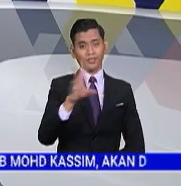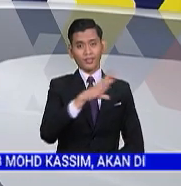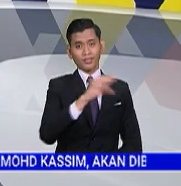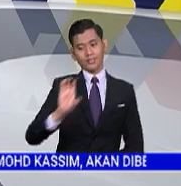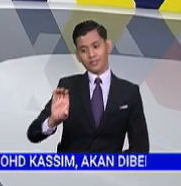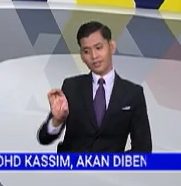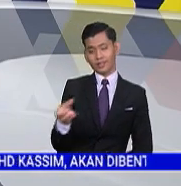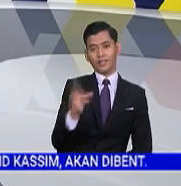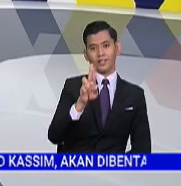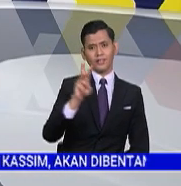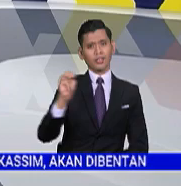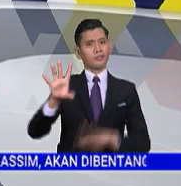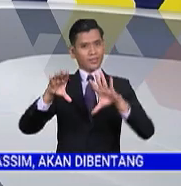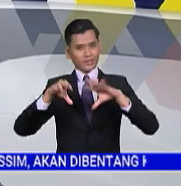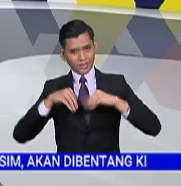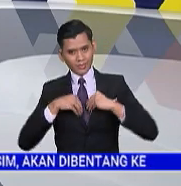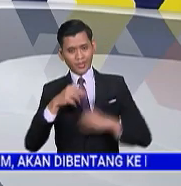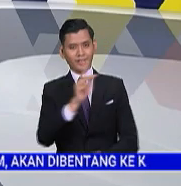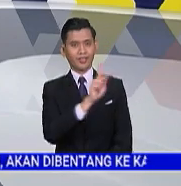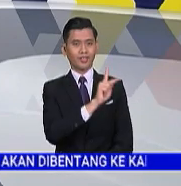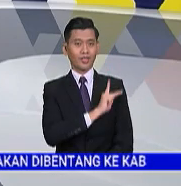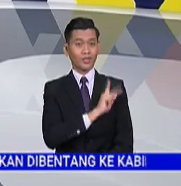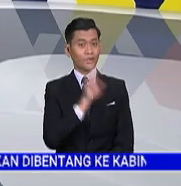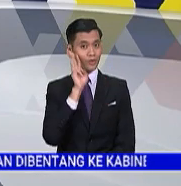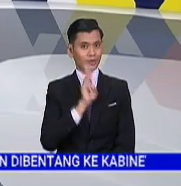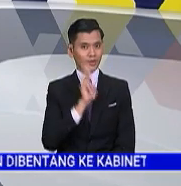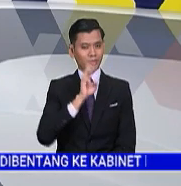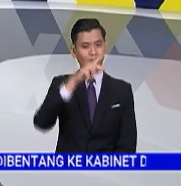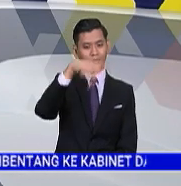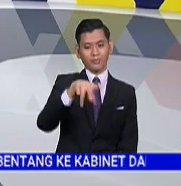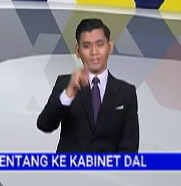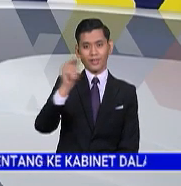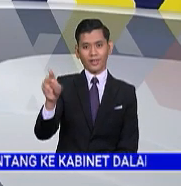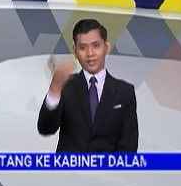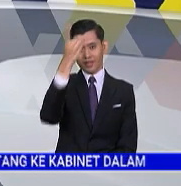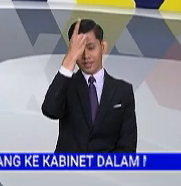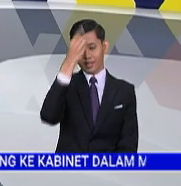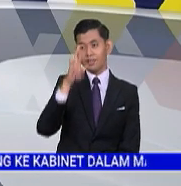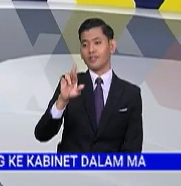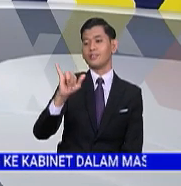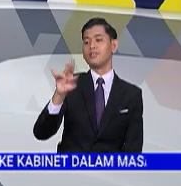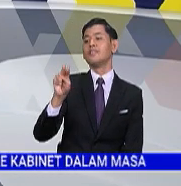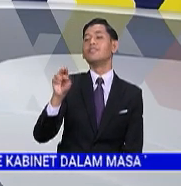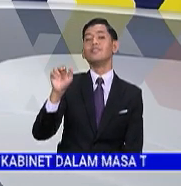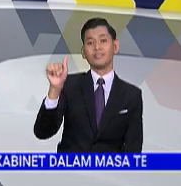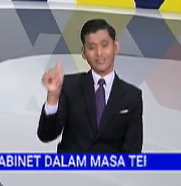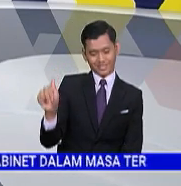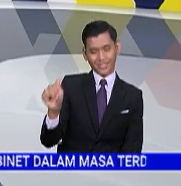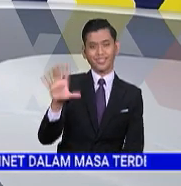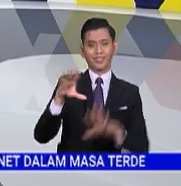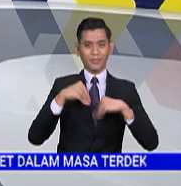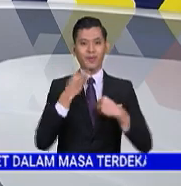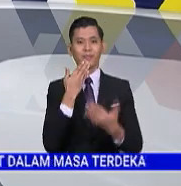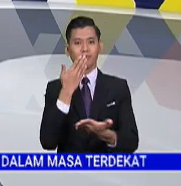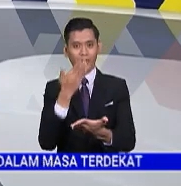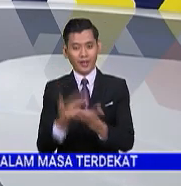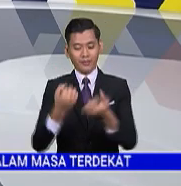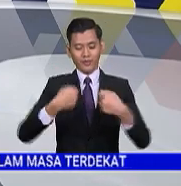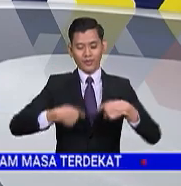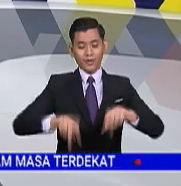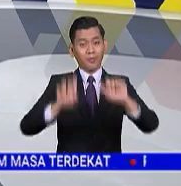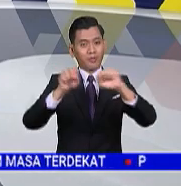RTM diterima baik Ketua Wanita Perikatan Nasional PN, Datuk Sri Rina Muhammad Harun. Jelas beliau, peluang itu